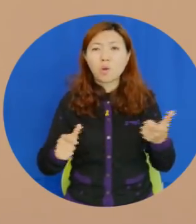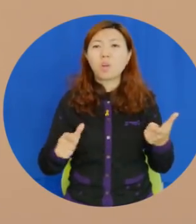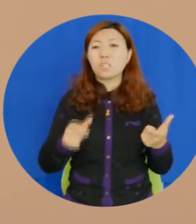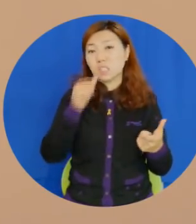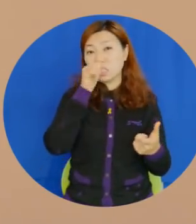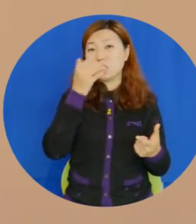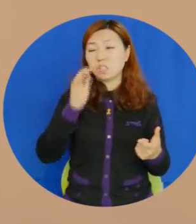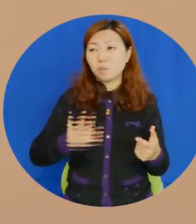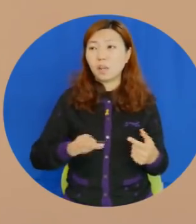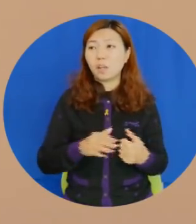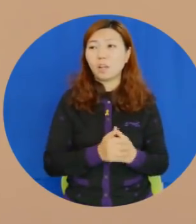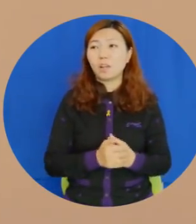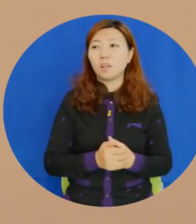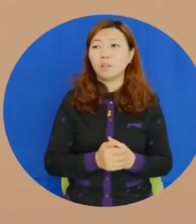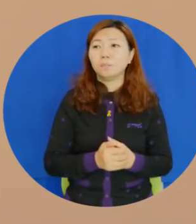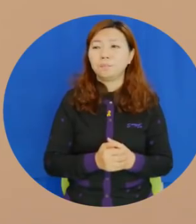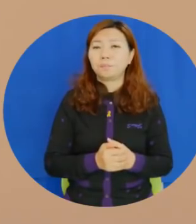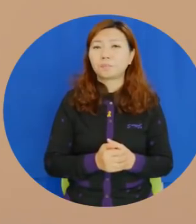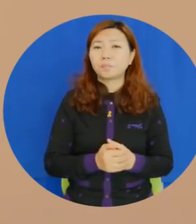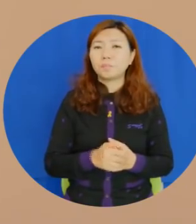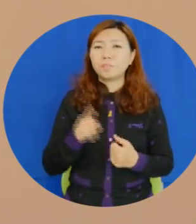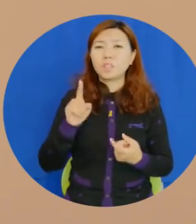인구 구성이라든지 이런 것도 있지만은